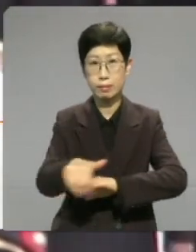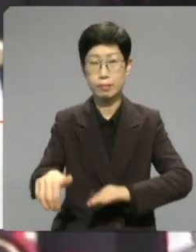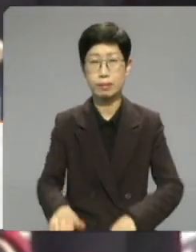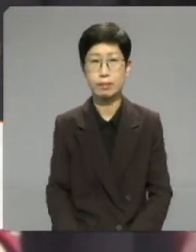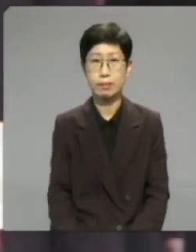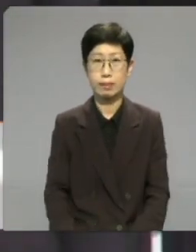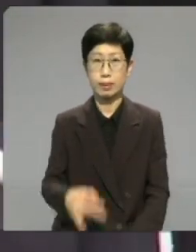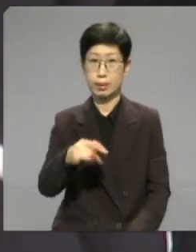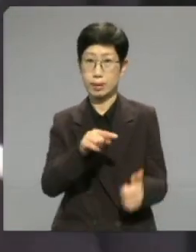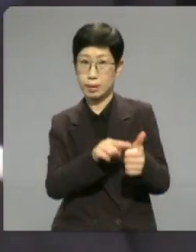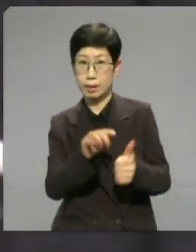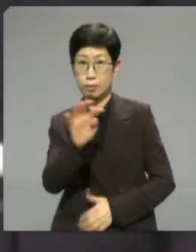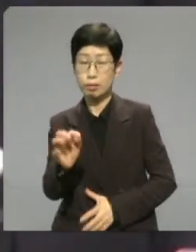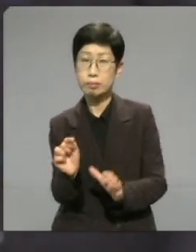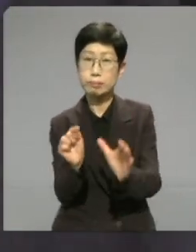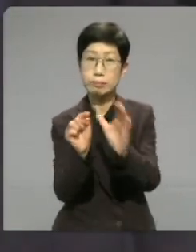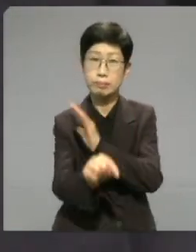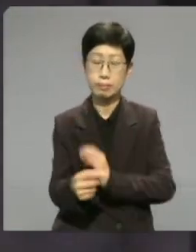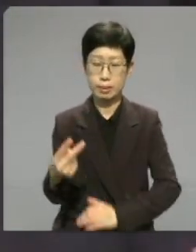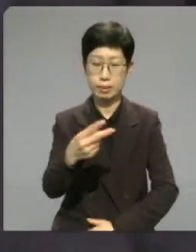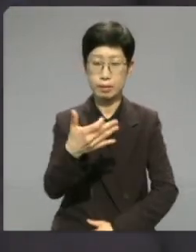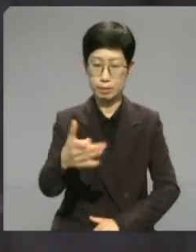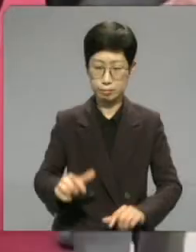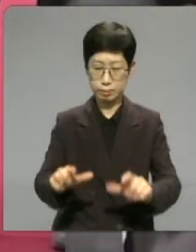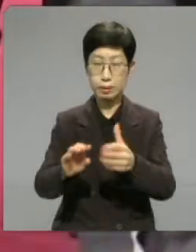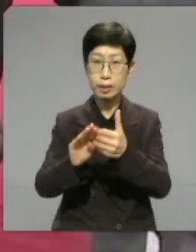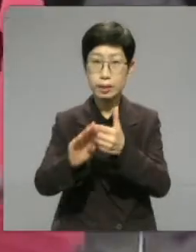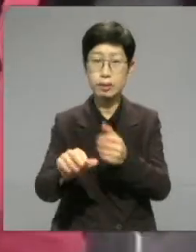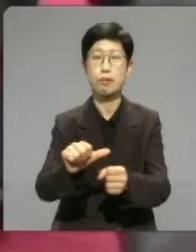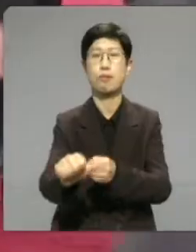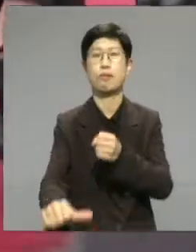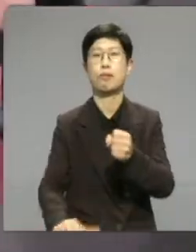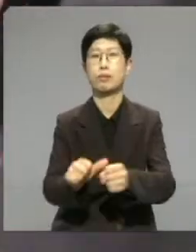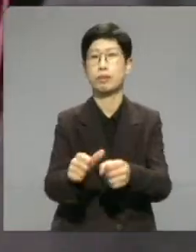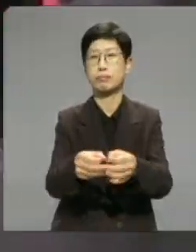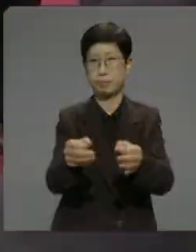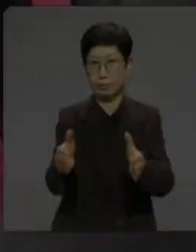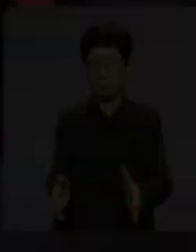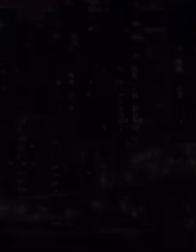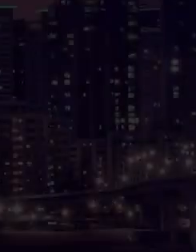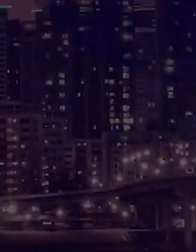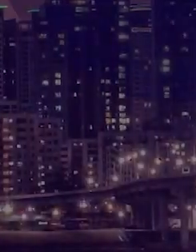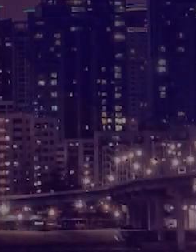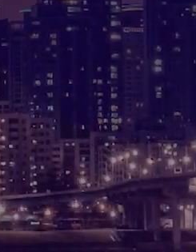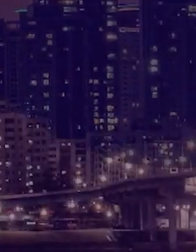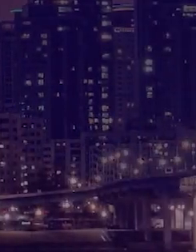시 주석의 유럽 방문은 2019년 이후 5년여 만입니다.